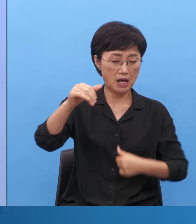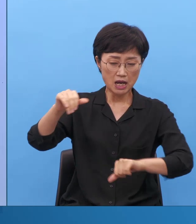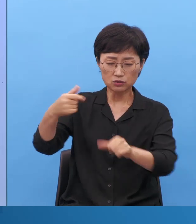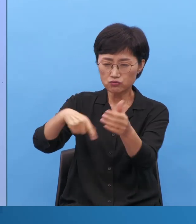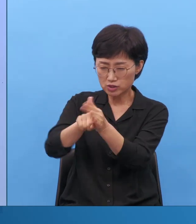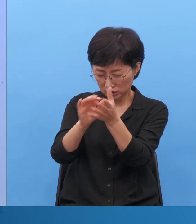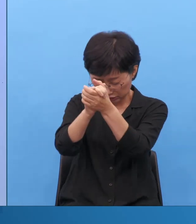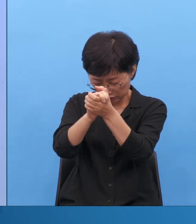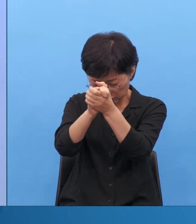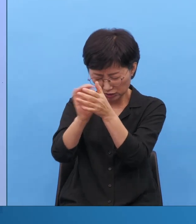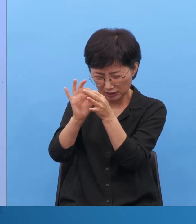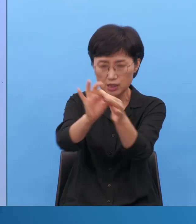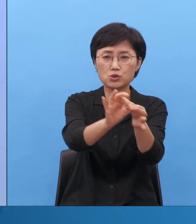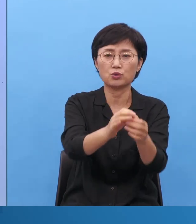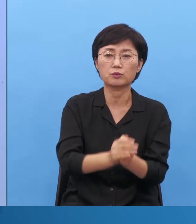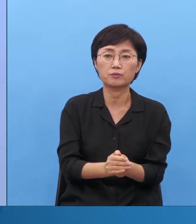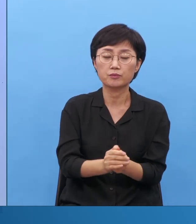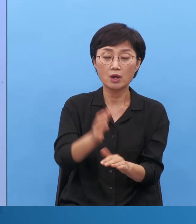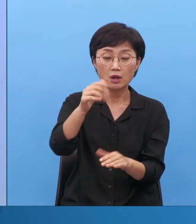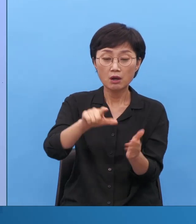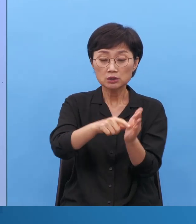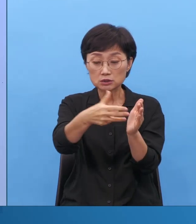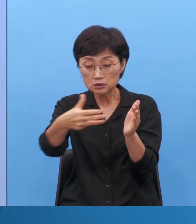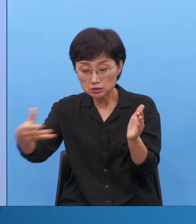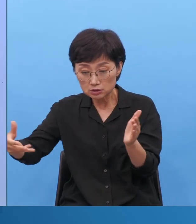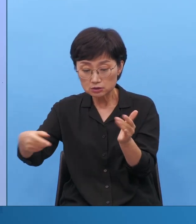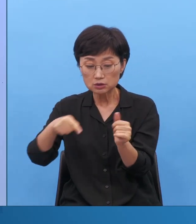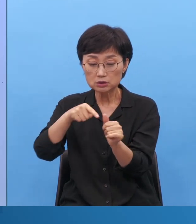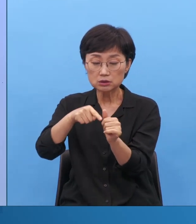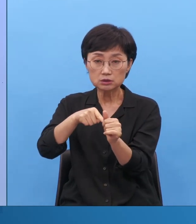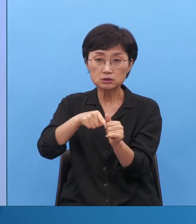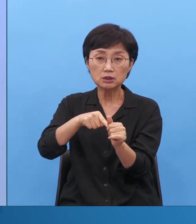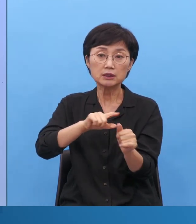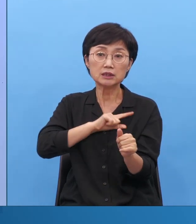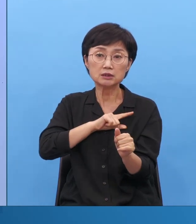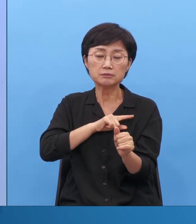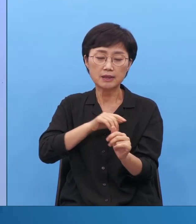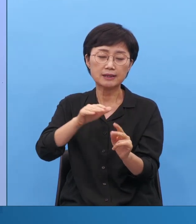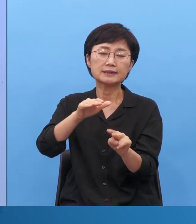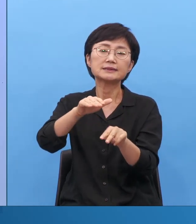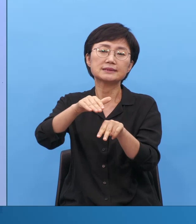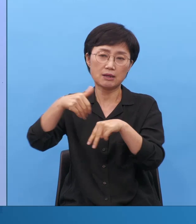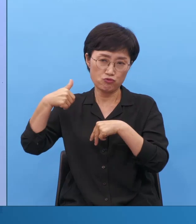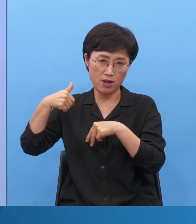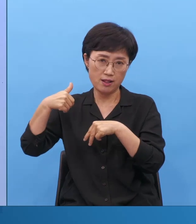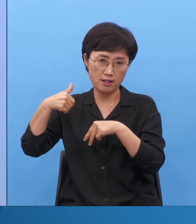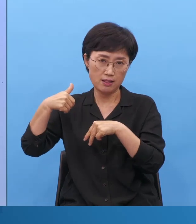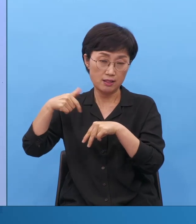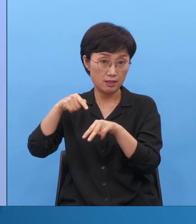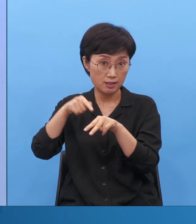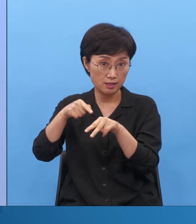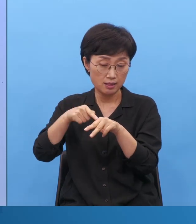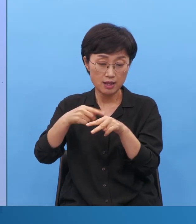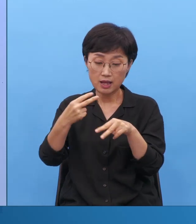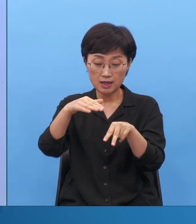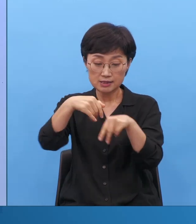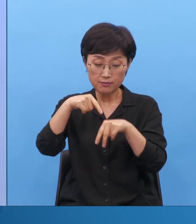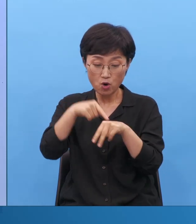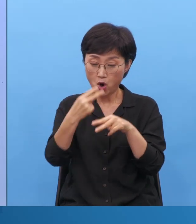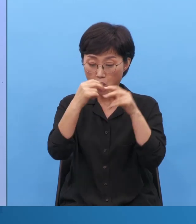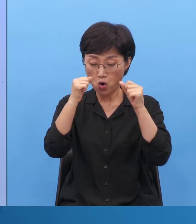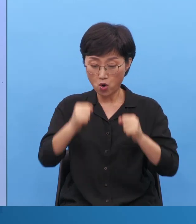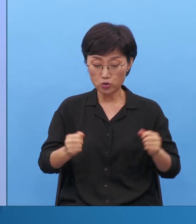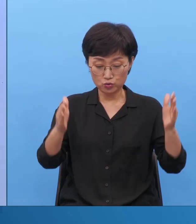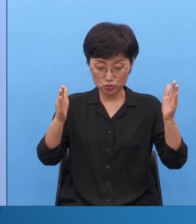미스바 운동을 일으키고 사무엘 살아있는 동안에 전쟁이 없었다. Samuel raised up the Mizpah movement, and until the day that he